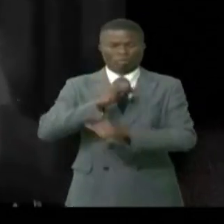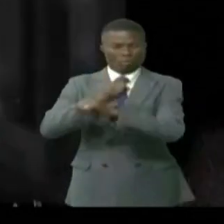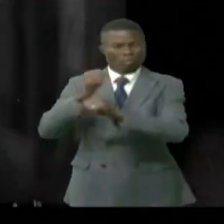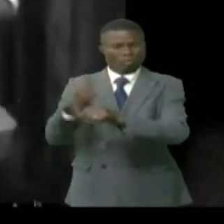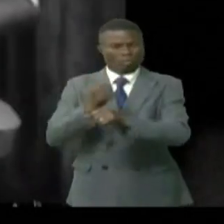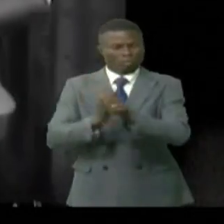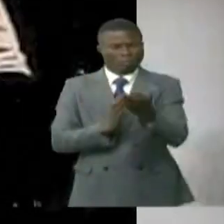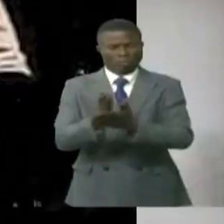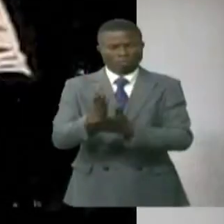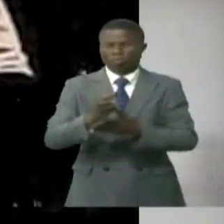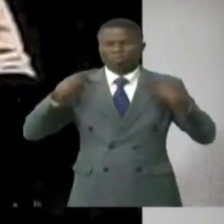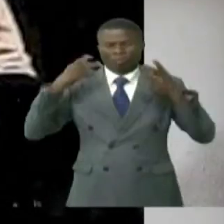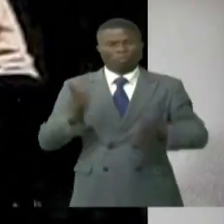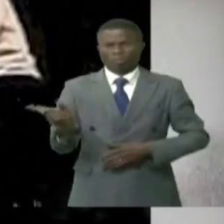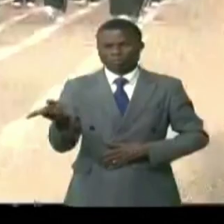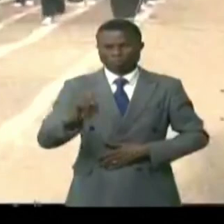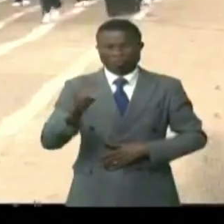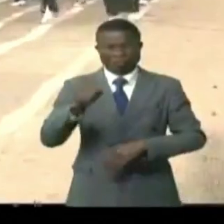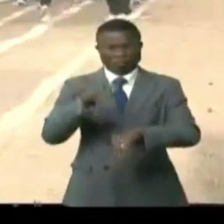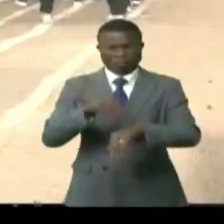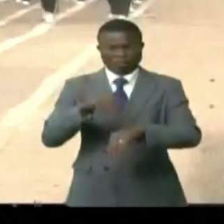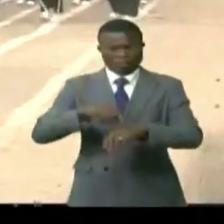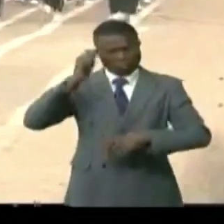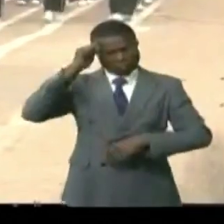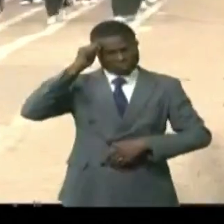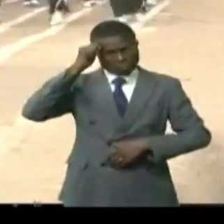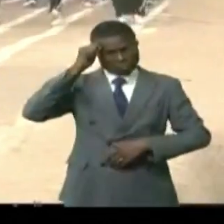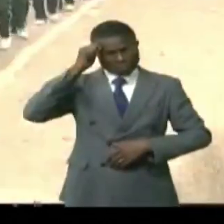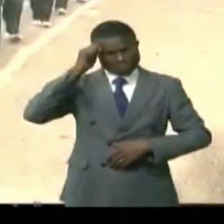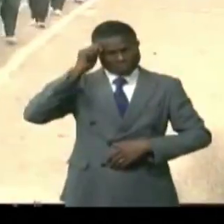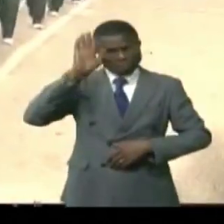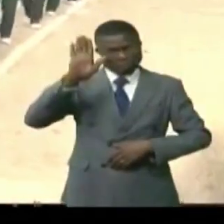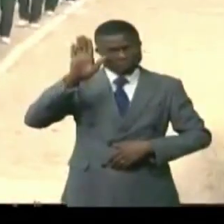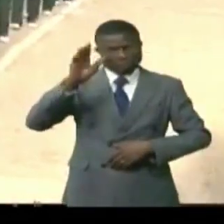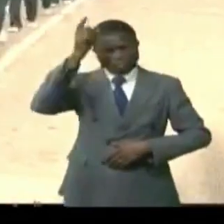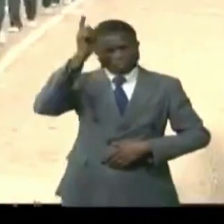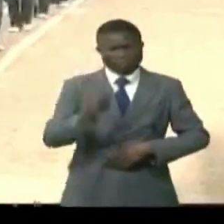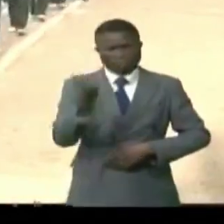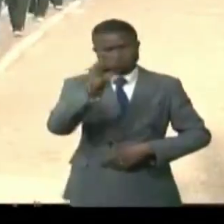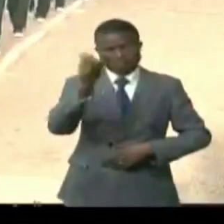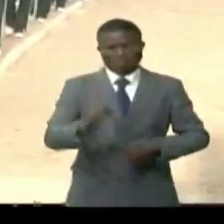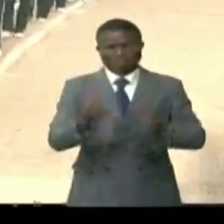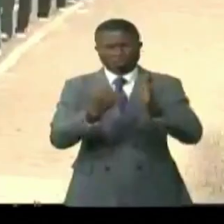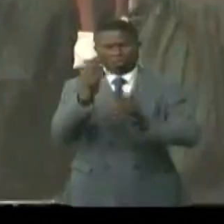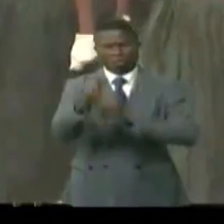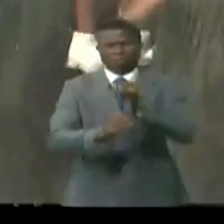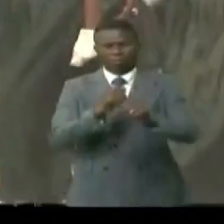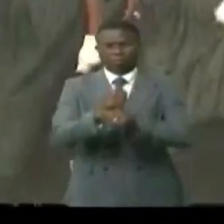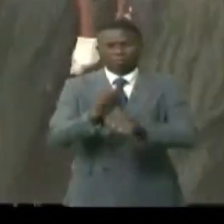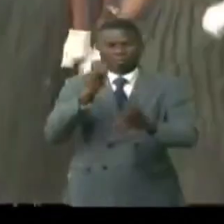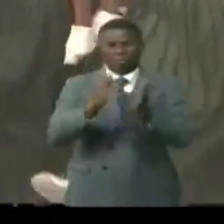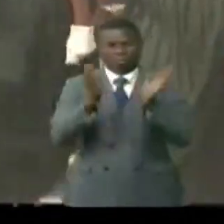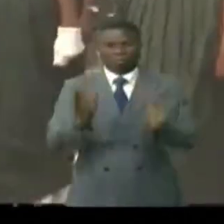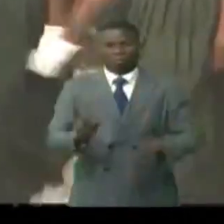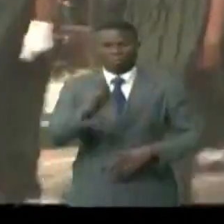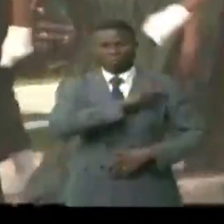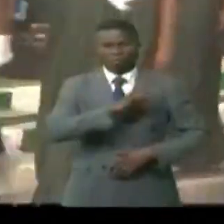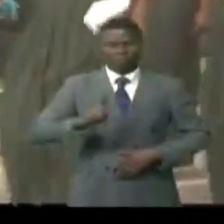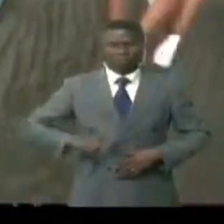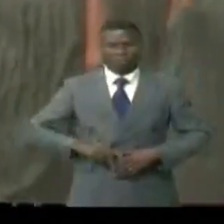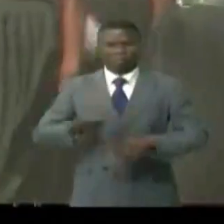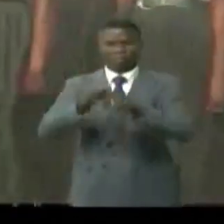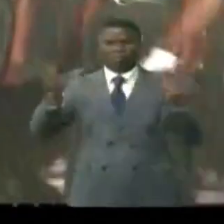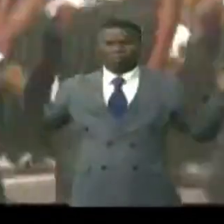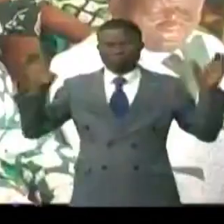d'exercer sa mission pastorale. En cette date commémorative de son 136e anniversaire, les fidèles kimbanguistes venus des